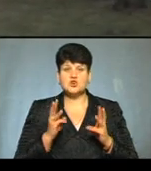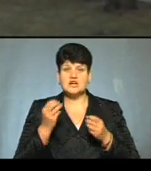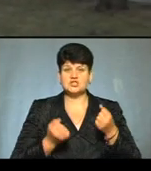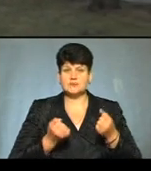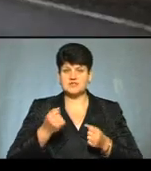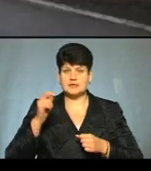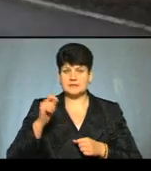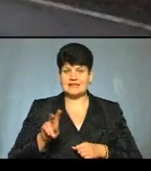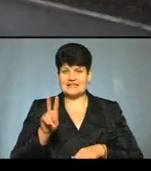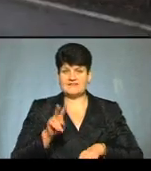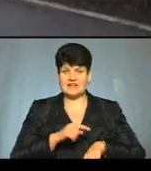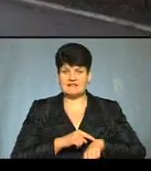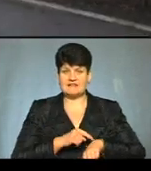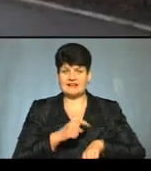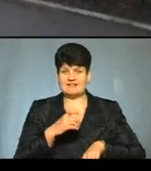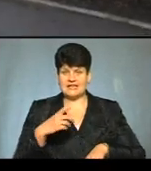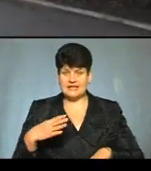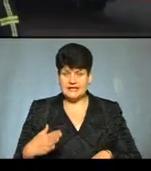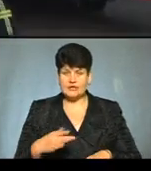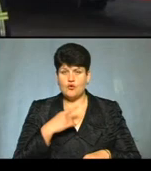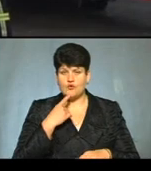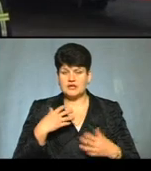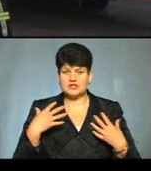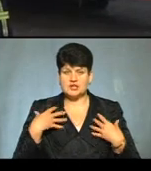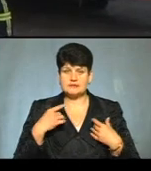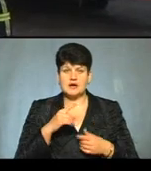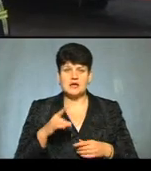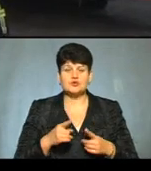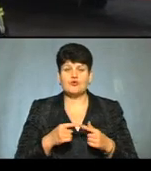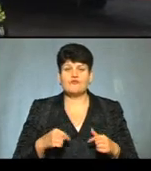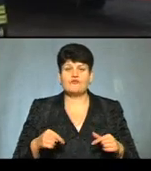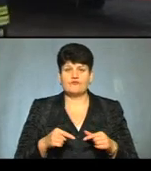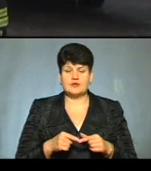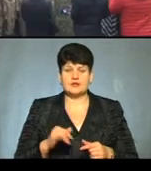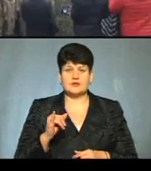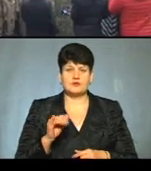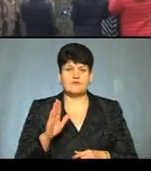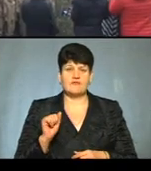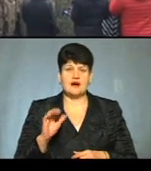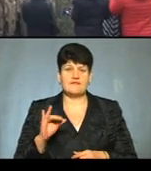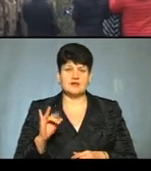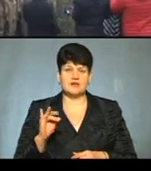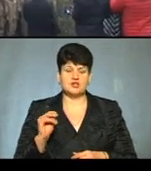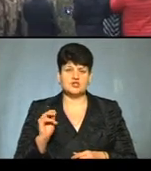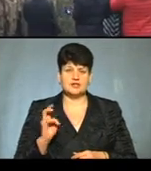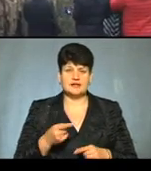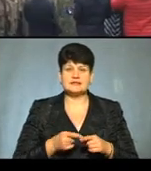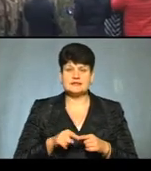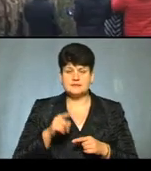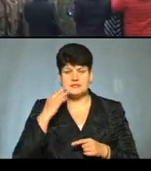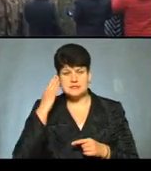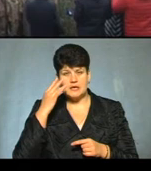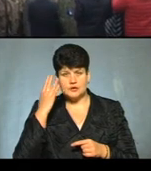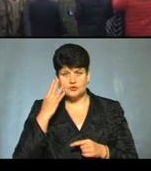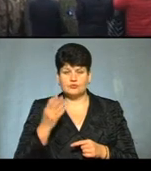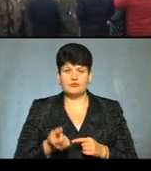Пожежні машини приїхали за 2 хвилини, каже начальник Збаразького відділу рятувальної служби області Ігор Ваверчак. Тим задумом є умовна